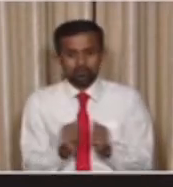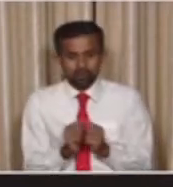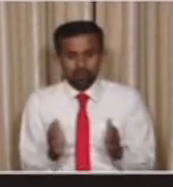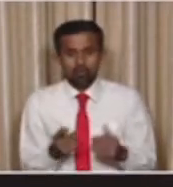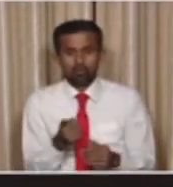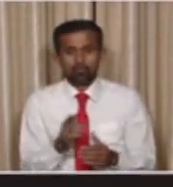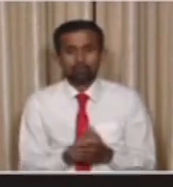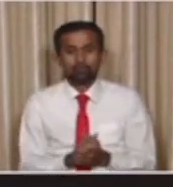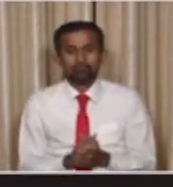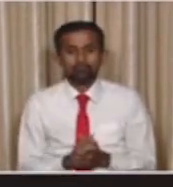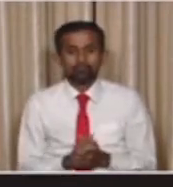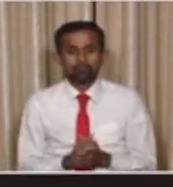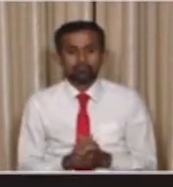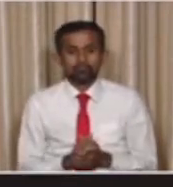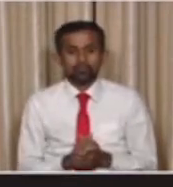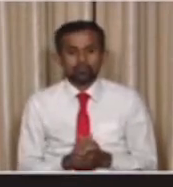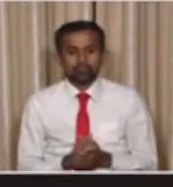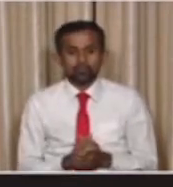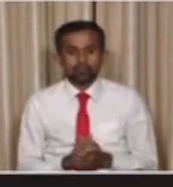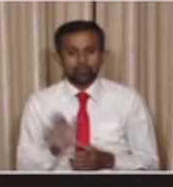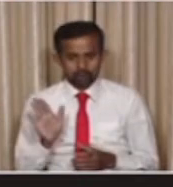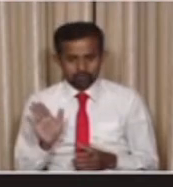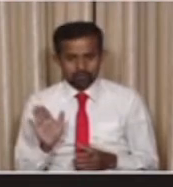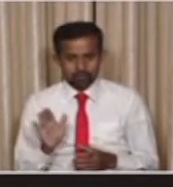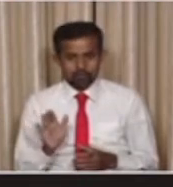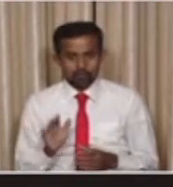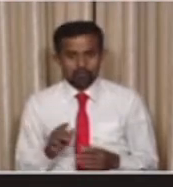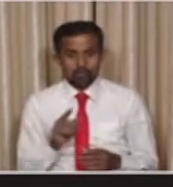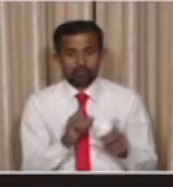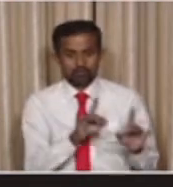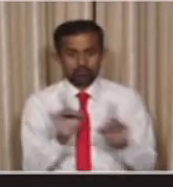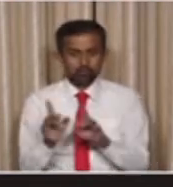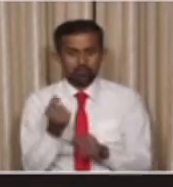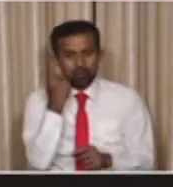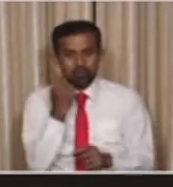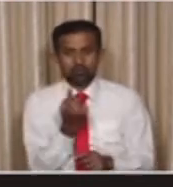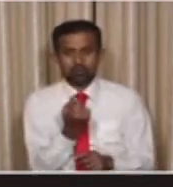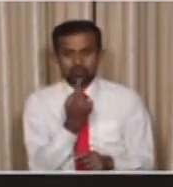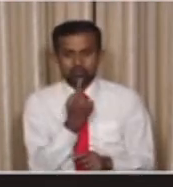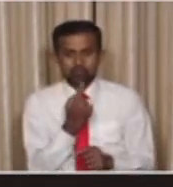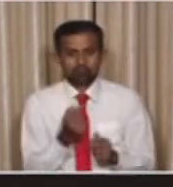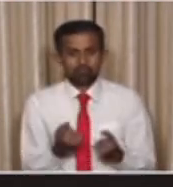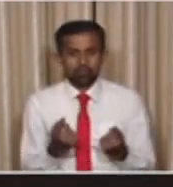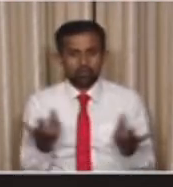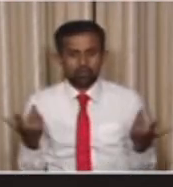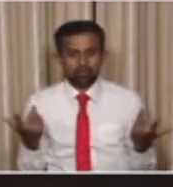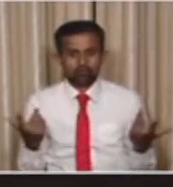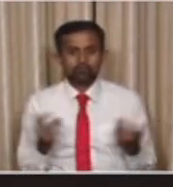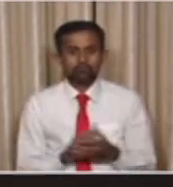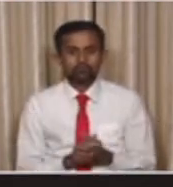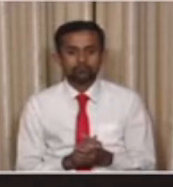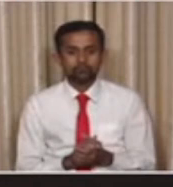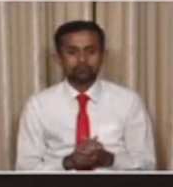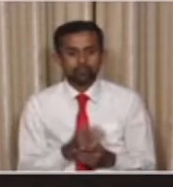ඒකට. දැන් අපි ඉන්න එකම අදහස දෙන්නකවත් ප්‍රකාශ කරන්න අවශ්‍ය නැහැ.